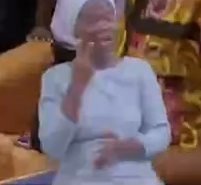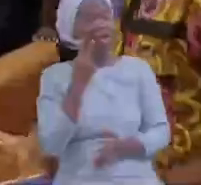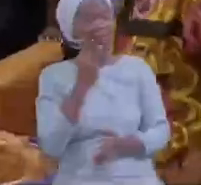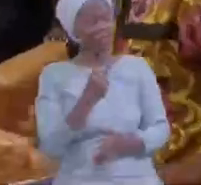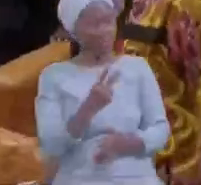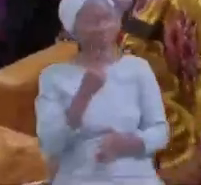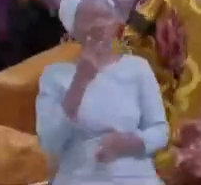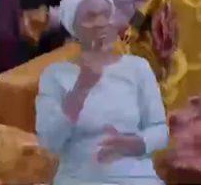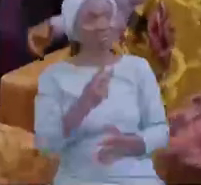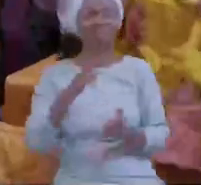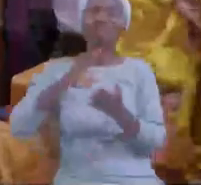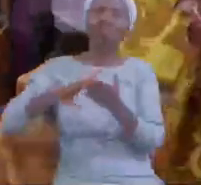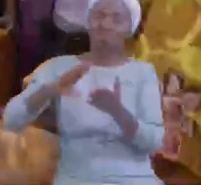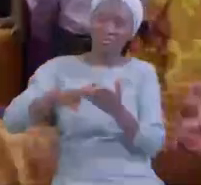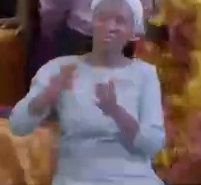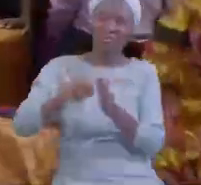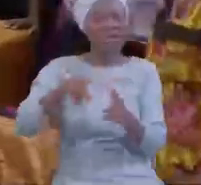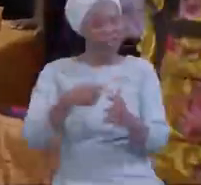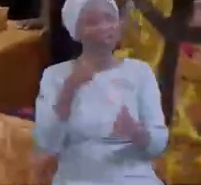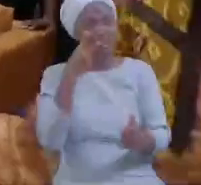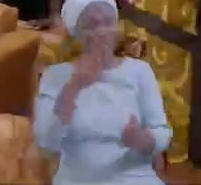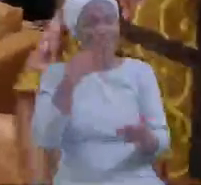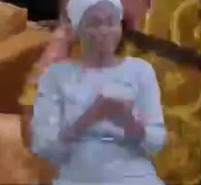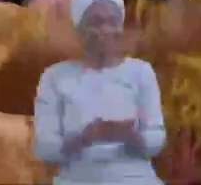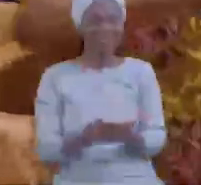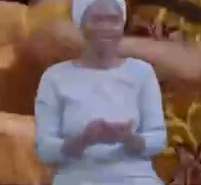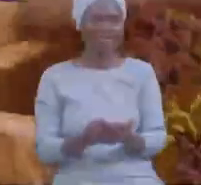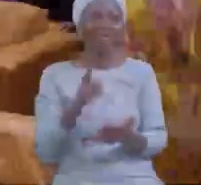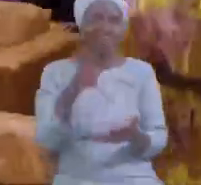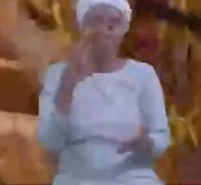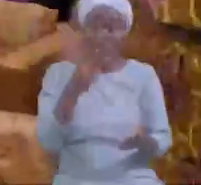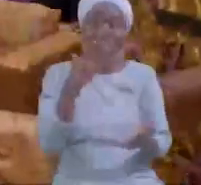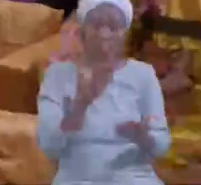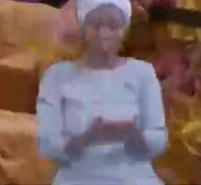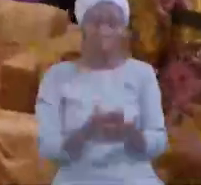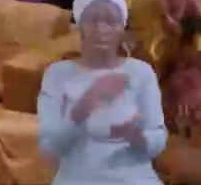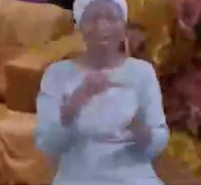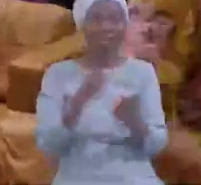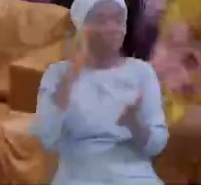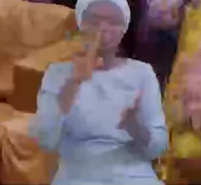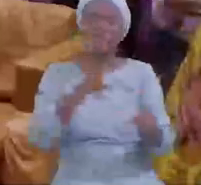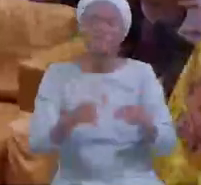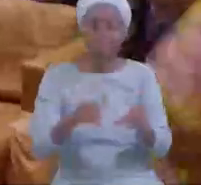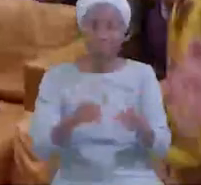pardon, vous voyez bien, ce sera fait.